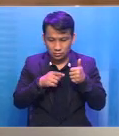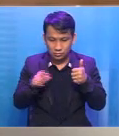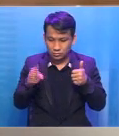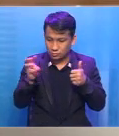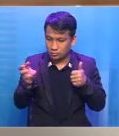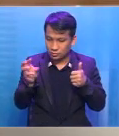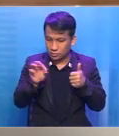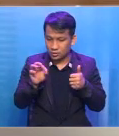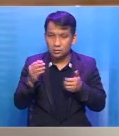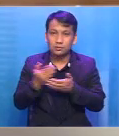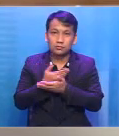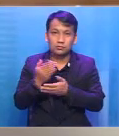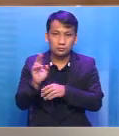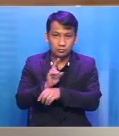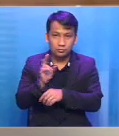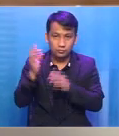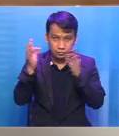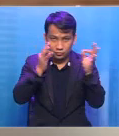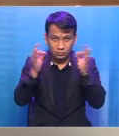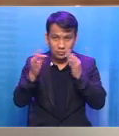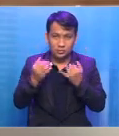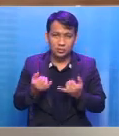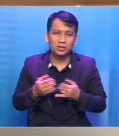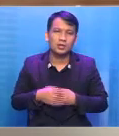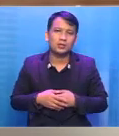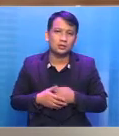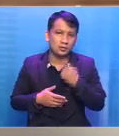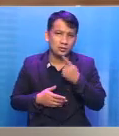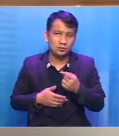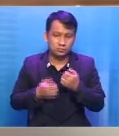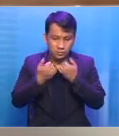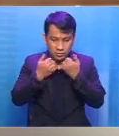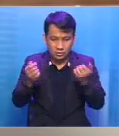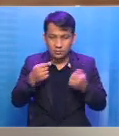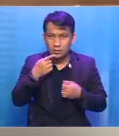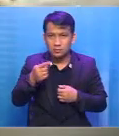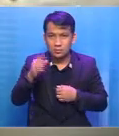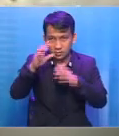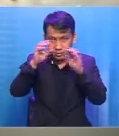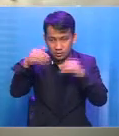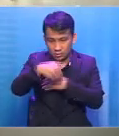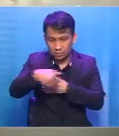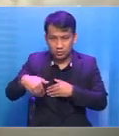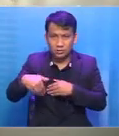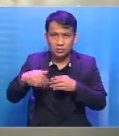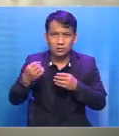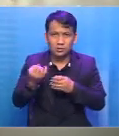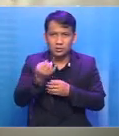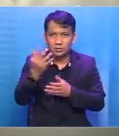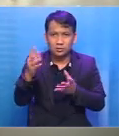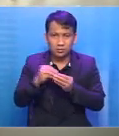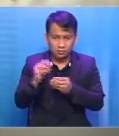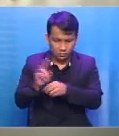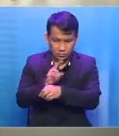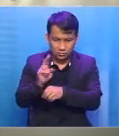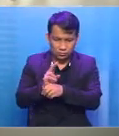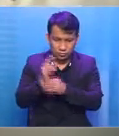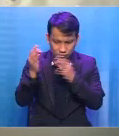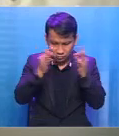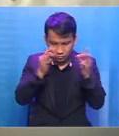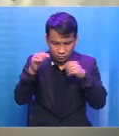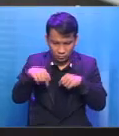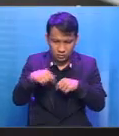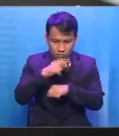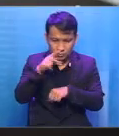are current users of drugs. Ito ang pahayag ni Pangulong Duterte kagabi tungkol sa bilang ng mga gumagamit ng iligal na droga